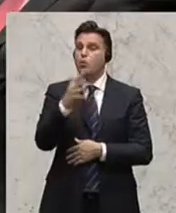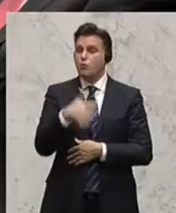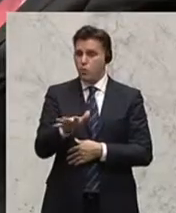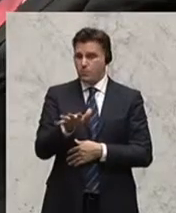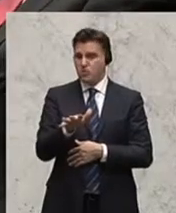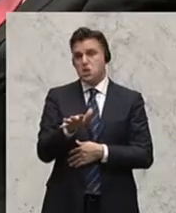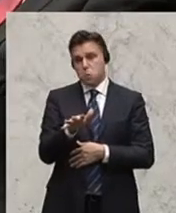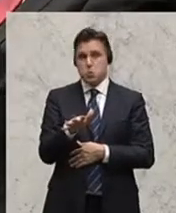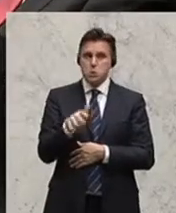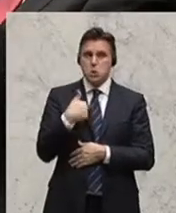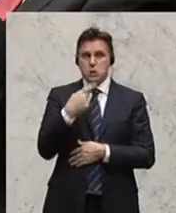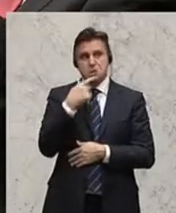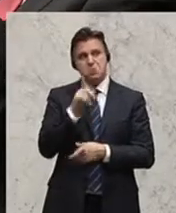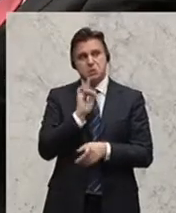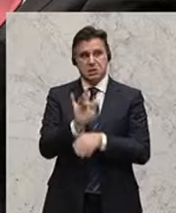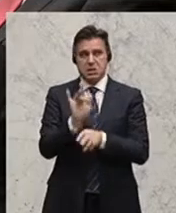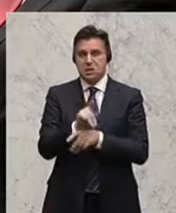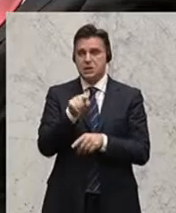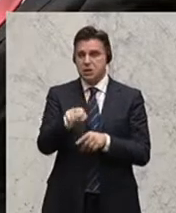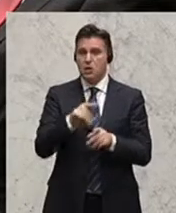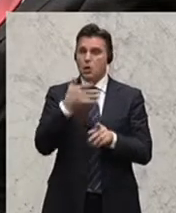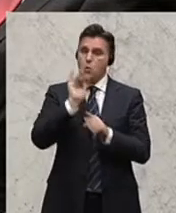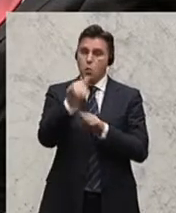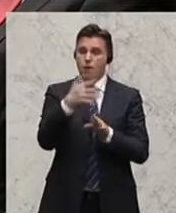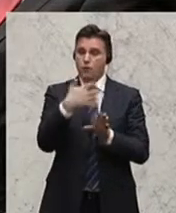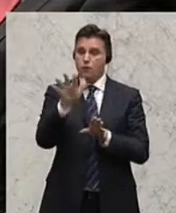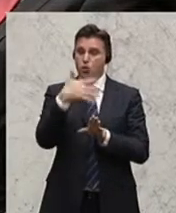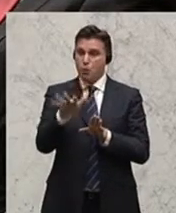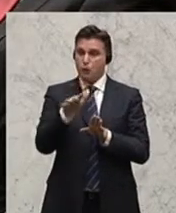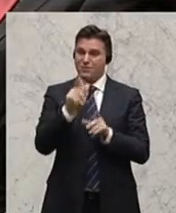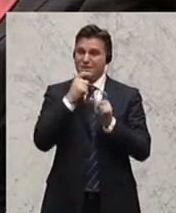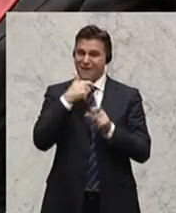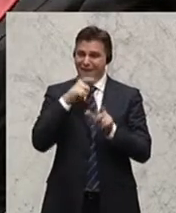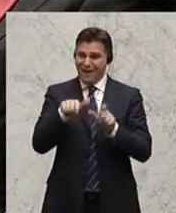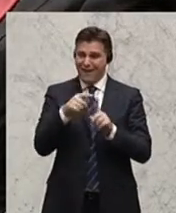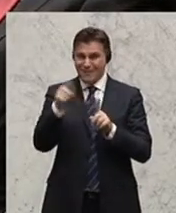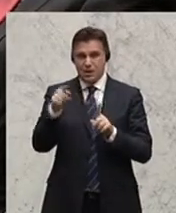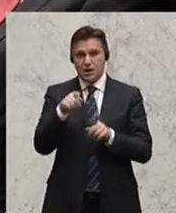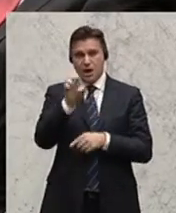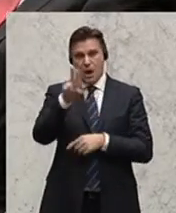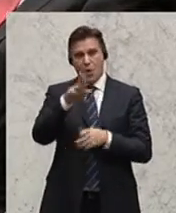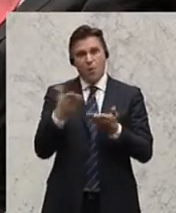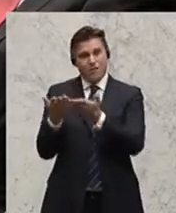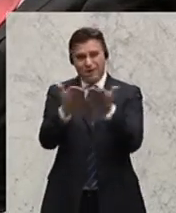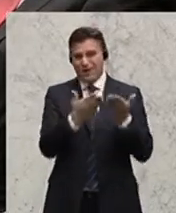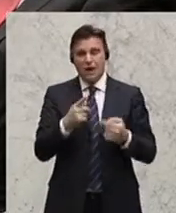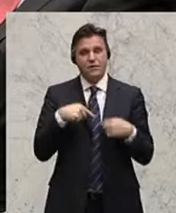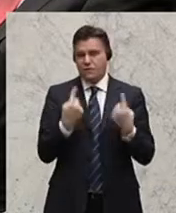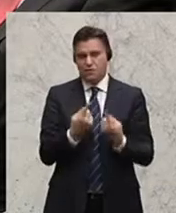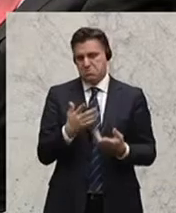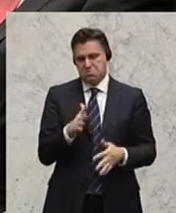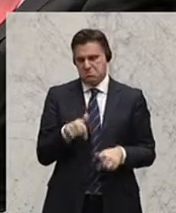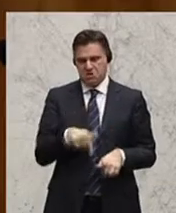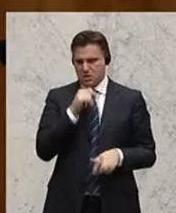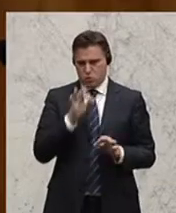eher kritisch und sage auch, dass natürlich die Erwerbsquote der über 55-Jährigen, dass wir im europäischen Vergleich hier ganz einfach nicht gut aufgestellt